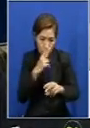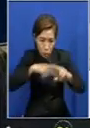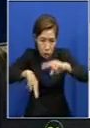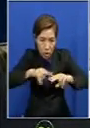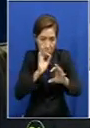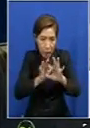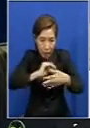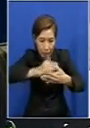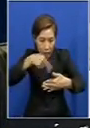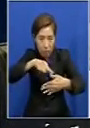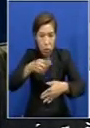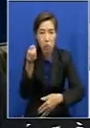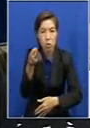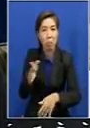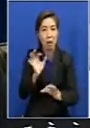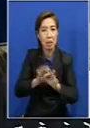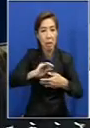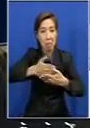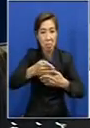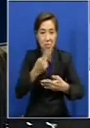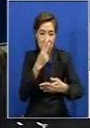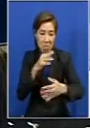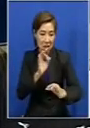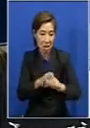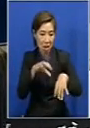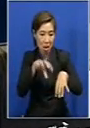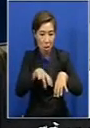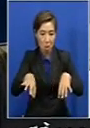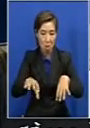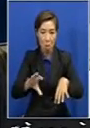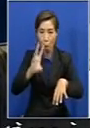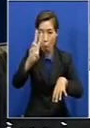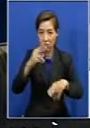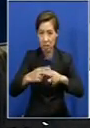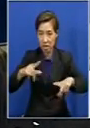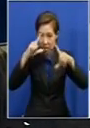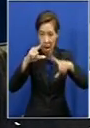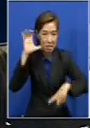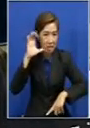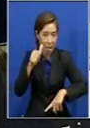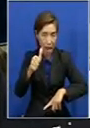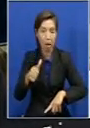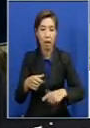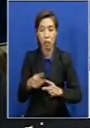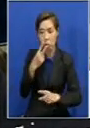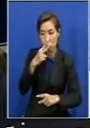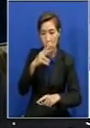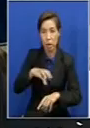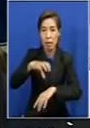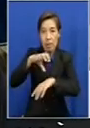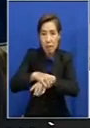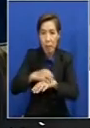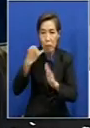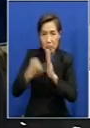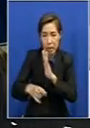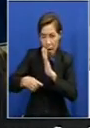นใหญ่จะใช้บัญชีธนาคารที่มีความน่าเชื่อถือจาก6แบงก์ใหญ ่ครับ แล้วก็ต้องไปดูเหตุผลในการจับกลุ่มกระทำความผิ